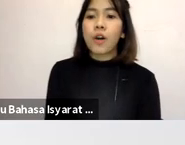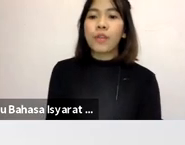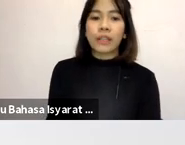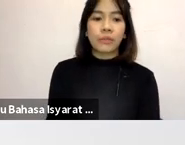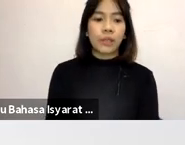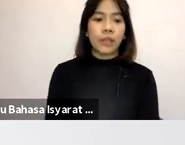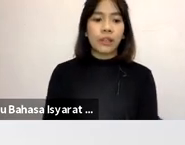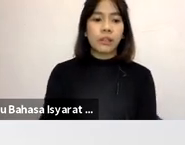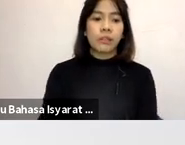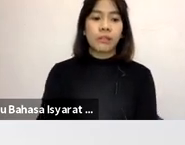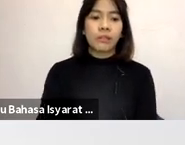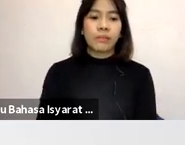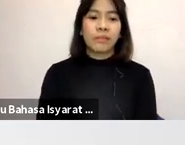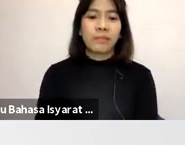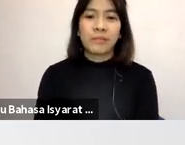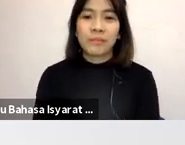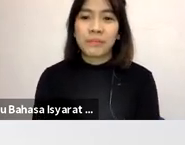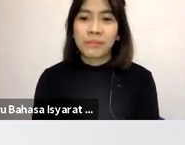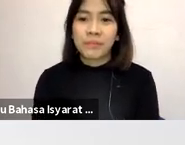komunitas Sule